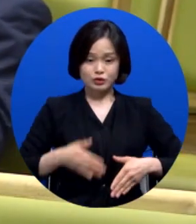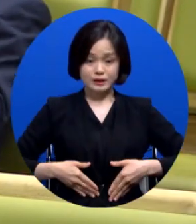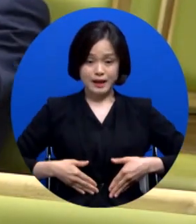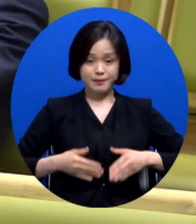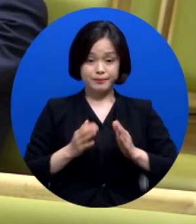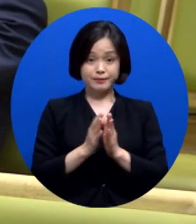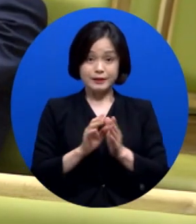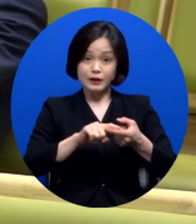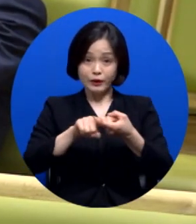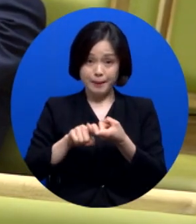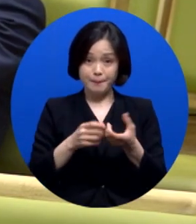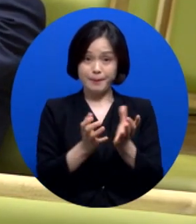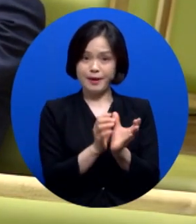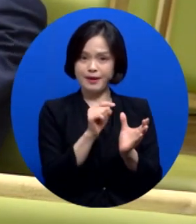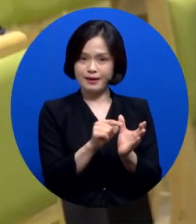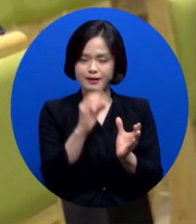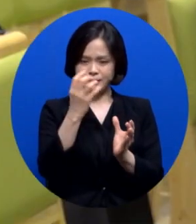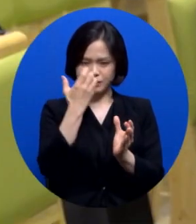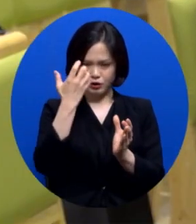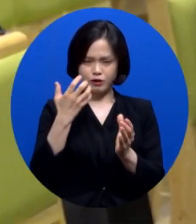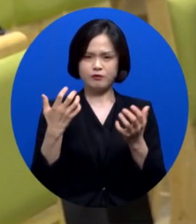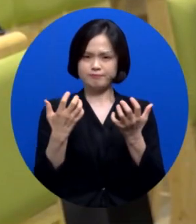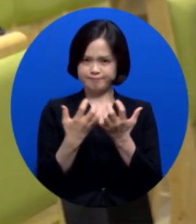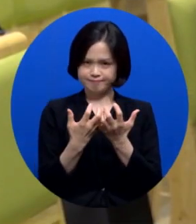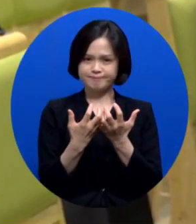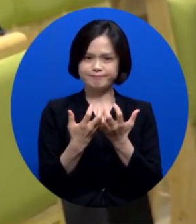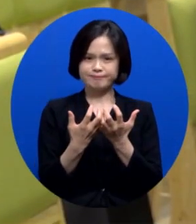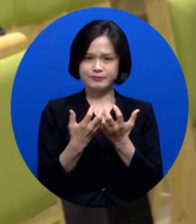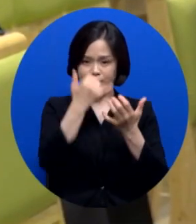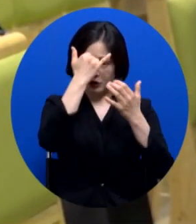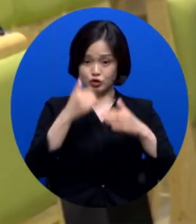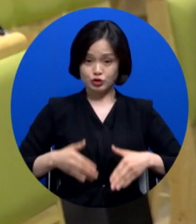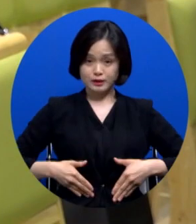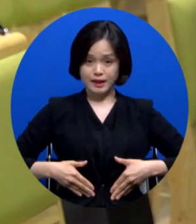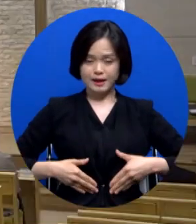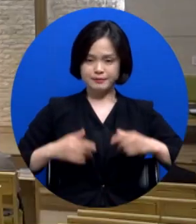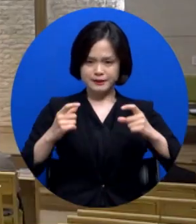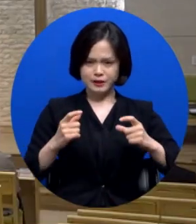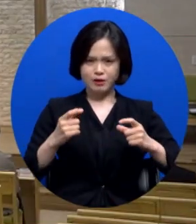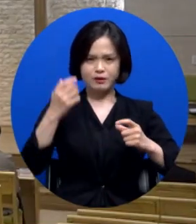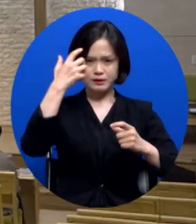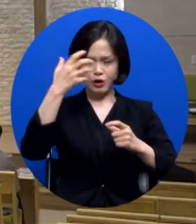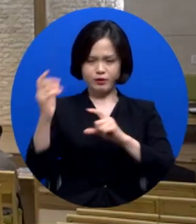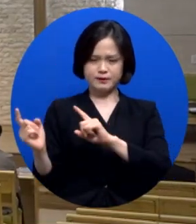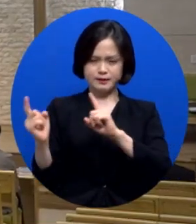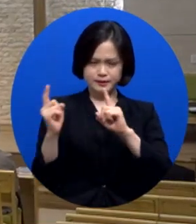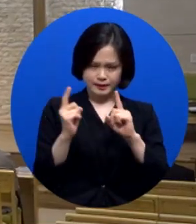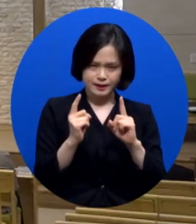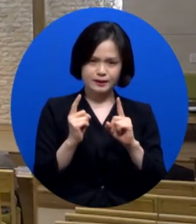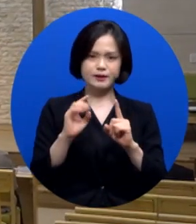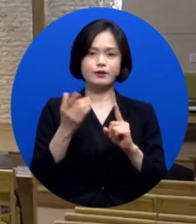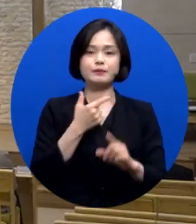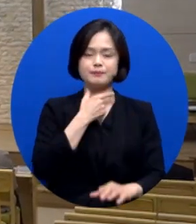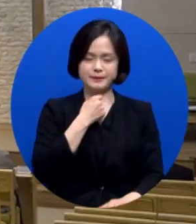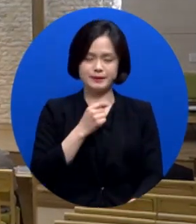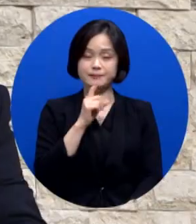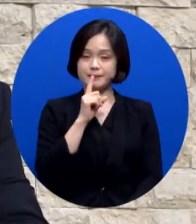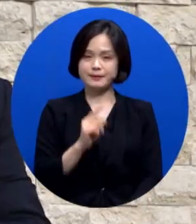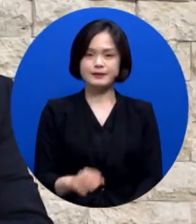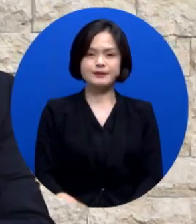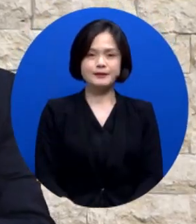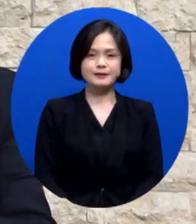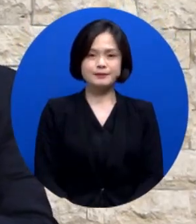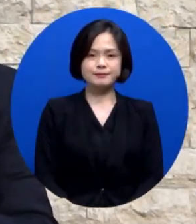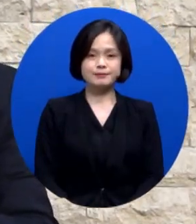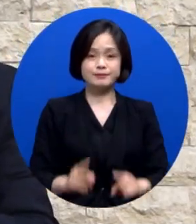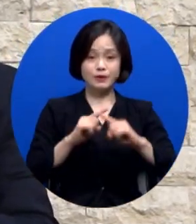성령으로 충만해서 충남 의 교회와 생명을 살리는 위대한 역사가 일어나길 바란다 고 전했습니다 이어 충남 지역